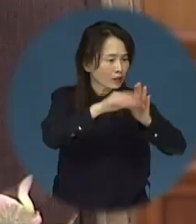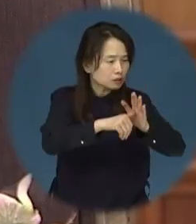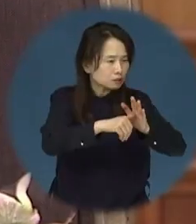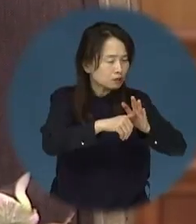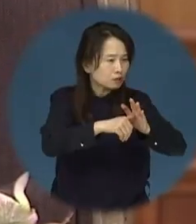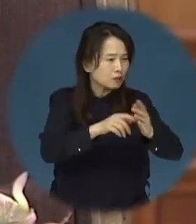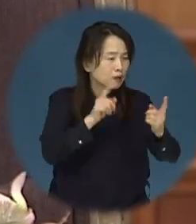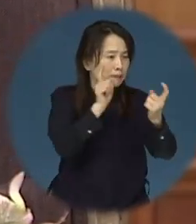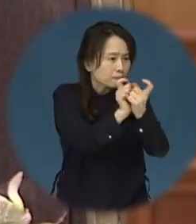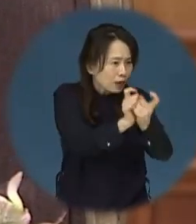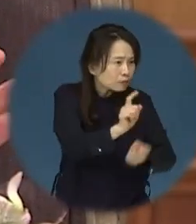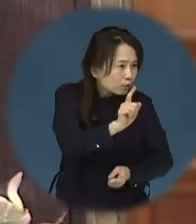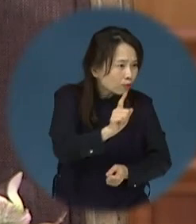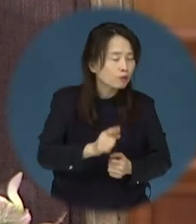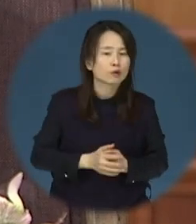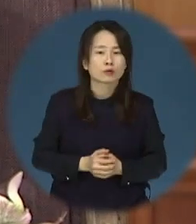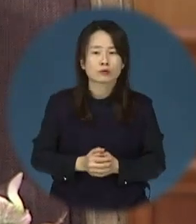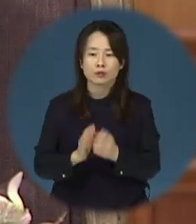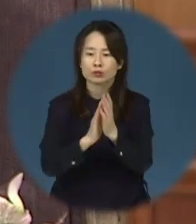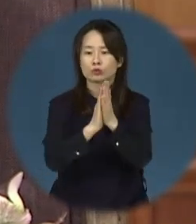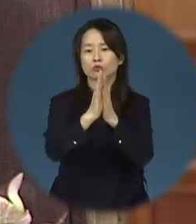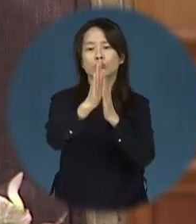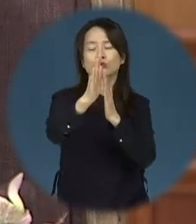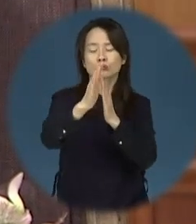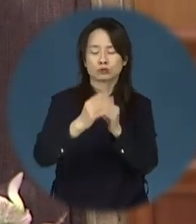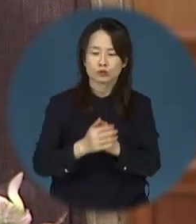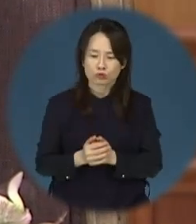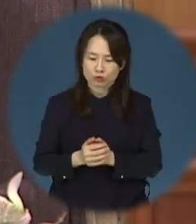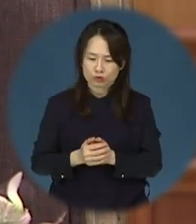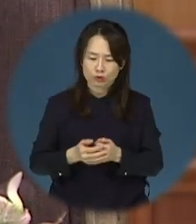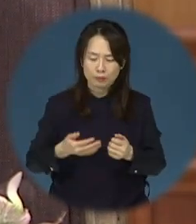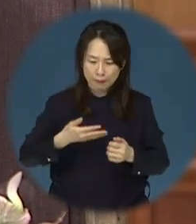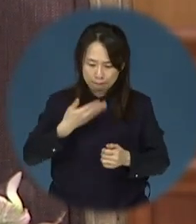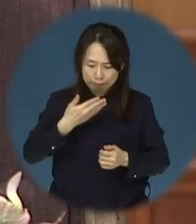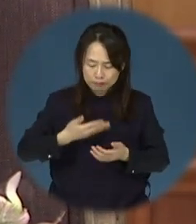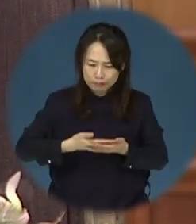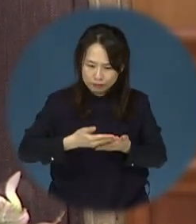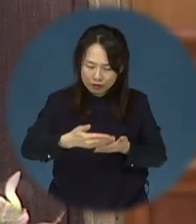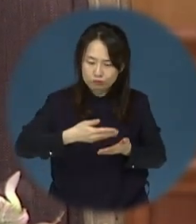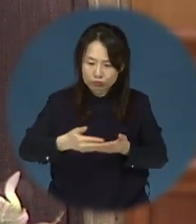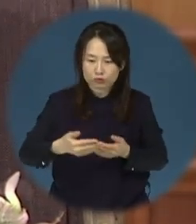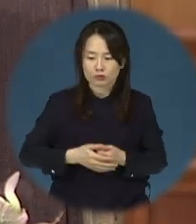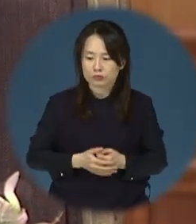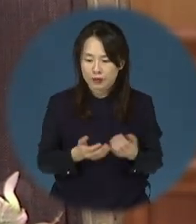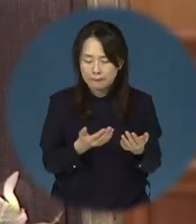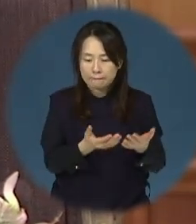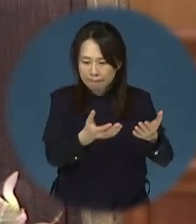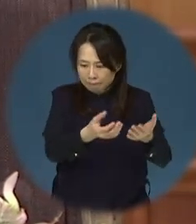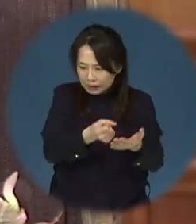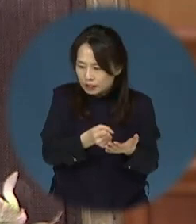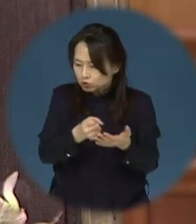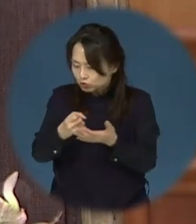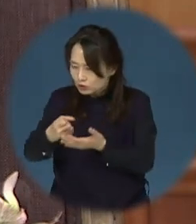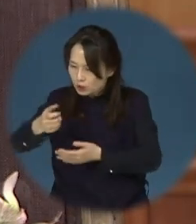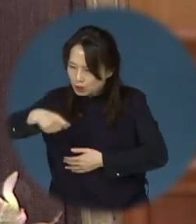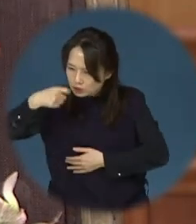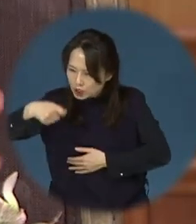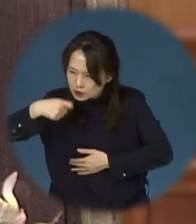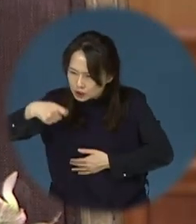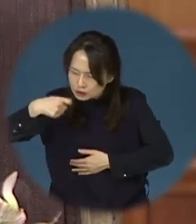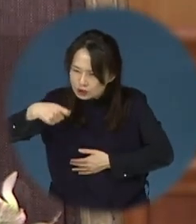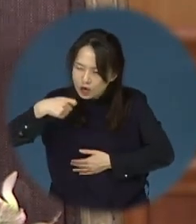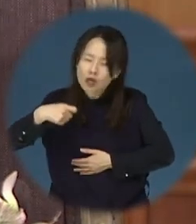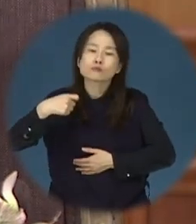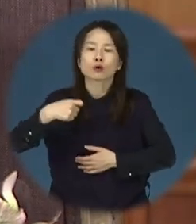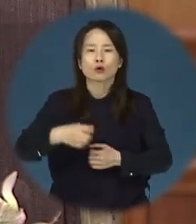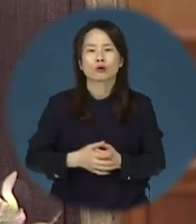거예요? 노숙자가 줄 서서 이렇게 밥을 먹는데 그냥 한 사람 한 사람이 어떤 모습으로 밥을 타고 어떻게